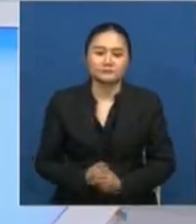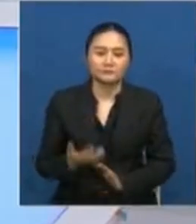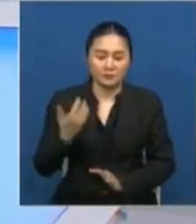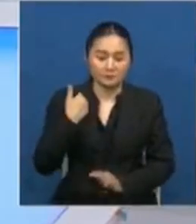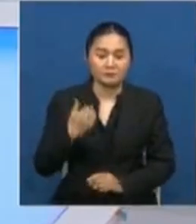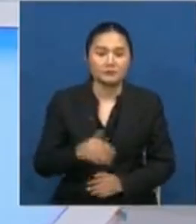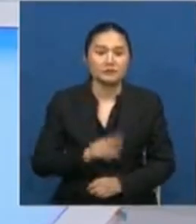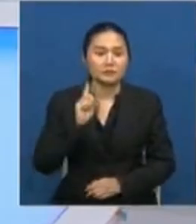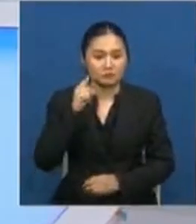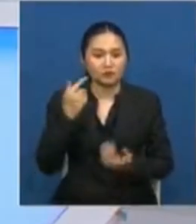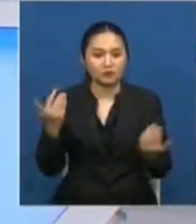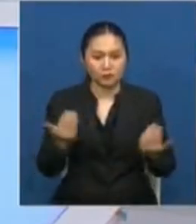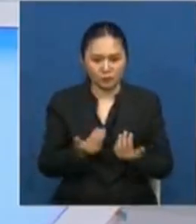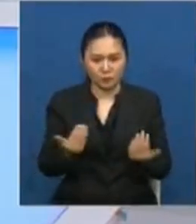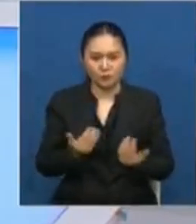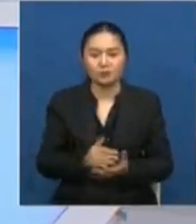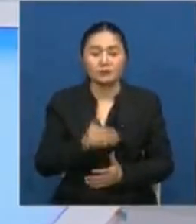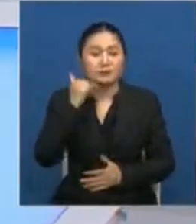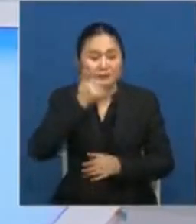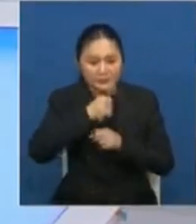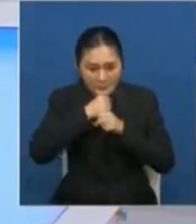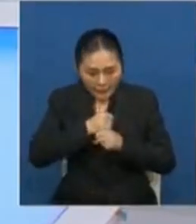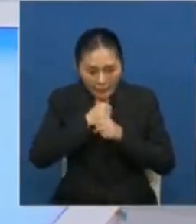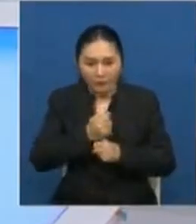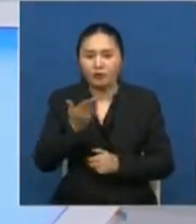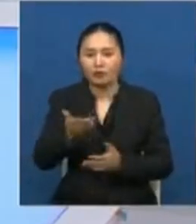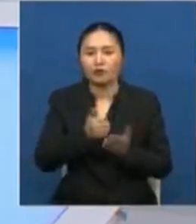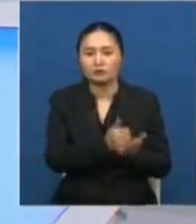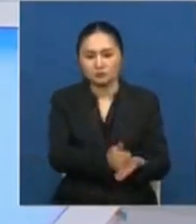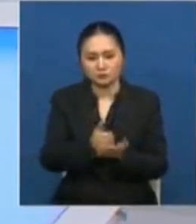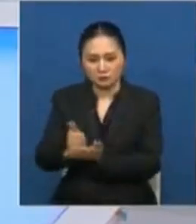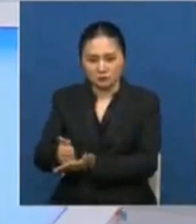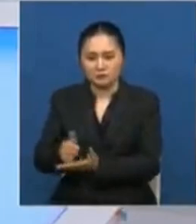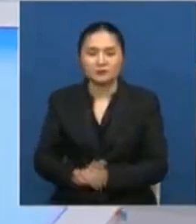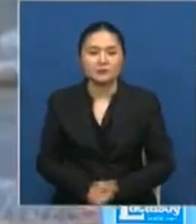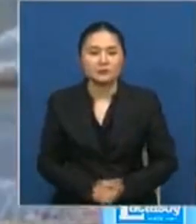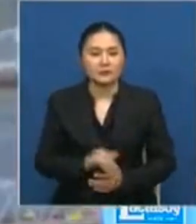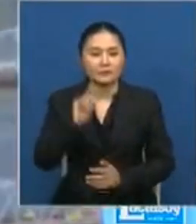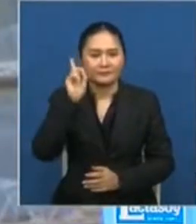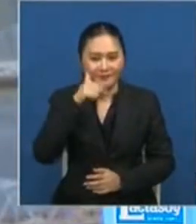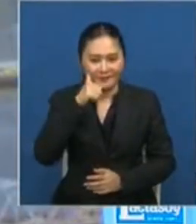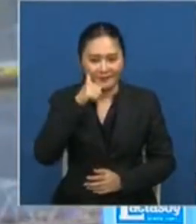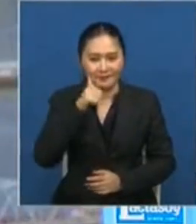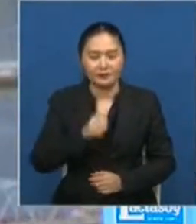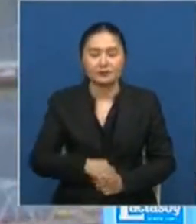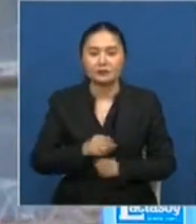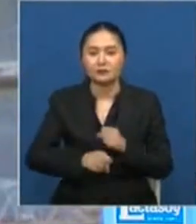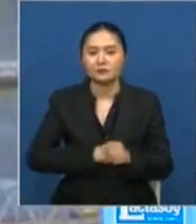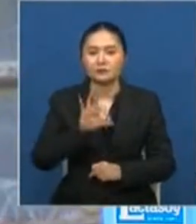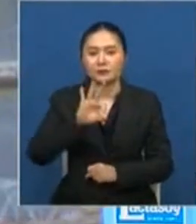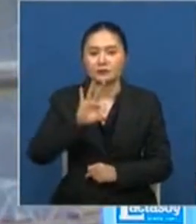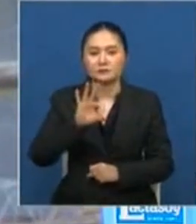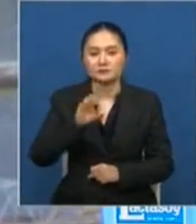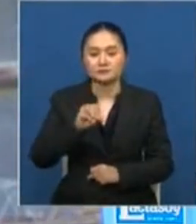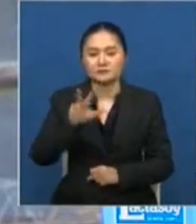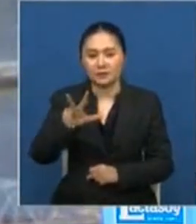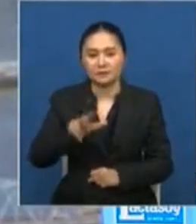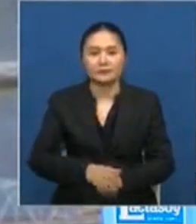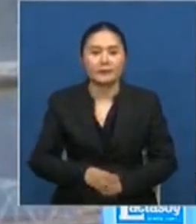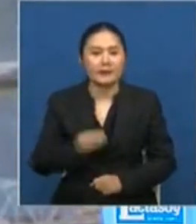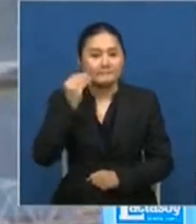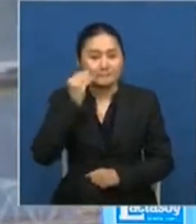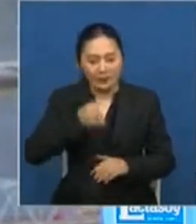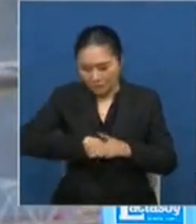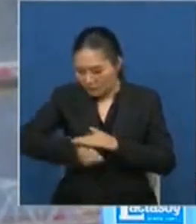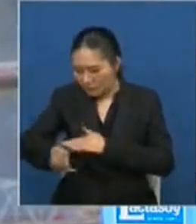ลูกสาวของคุณยายท่านหนึ่งออกมาขอความช่วยเหลือบอกว่าแม่ซึ่งอายุ93แล้วนะฮะคลานออกจากบ้าน